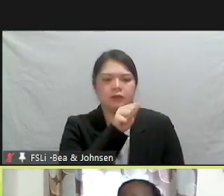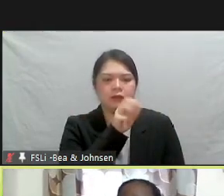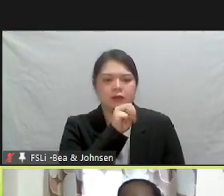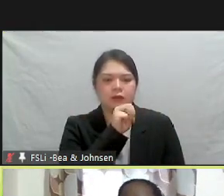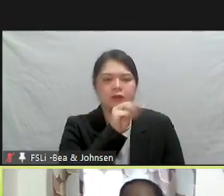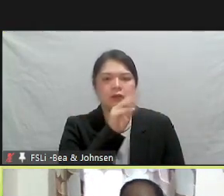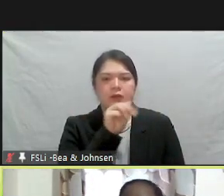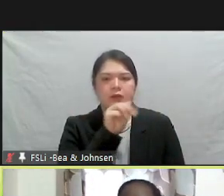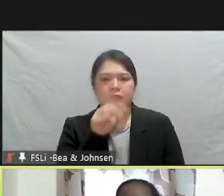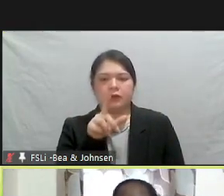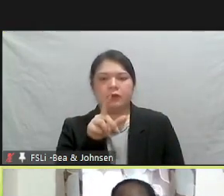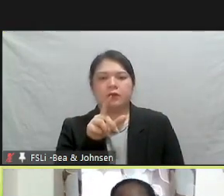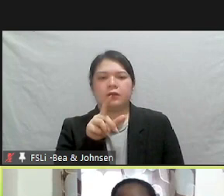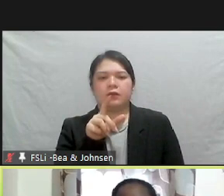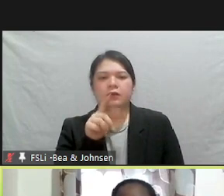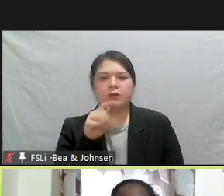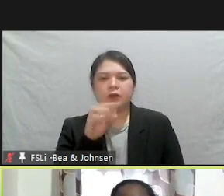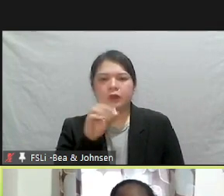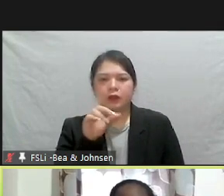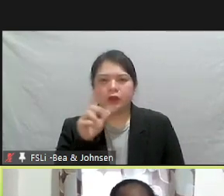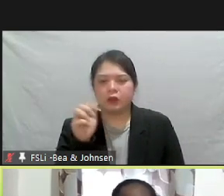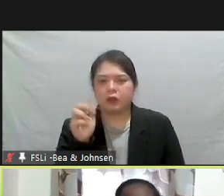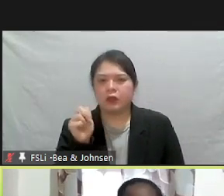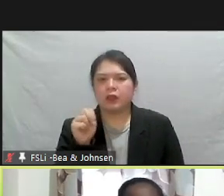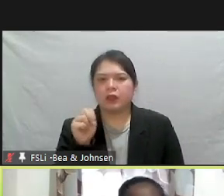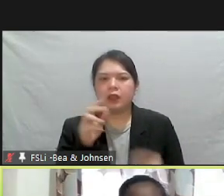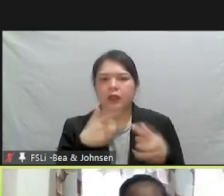Botolan language.